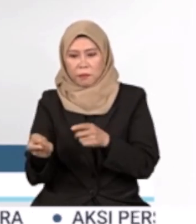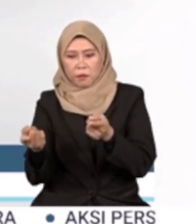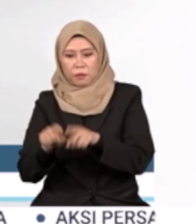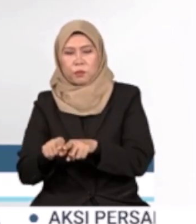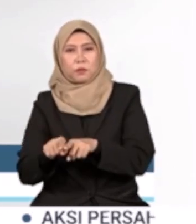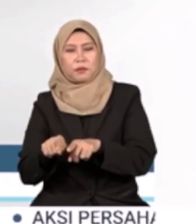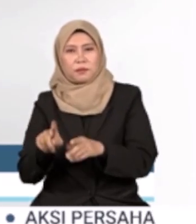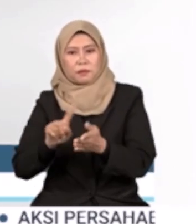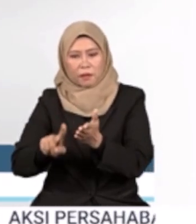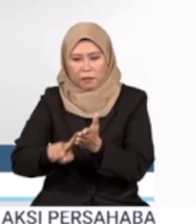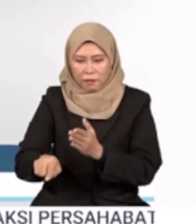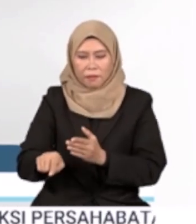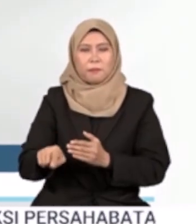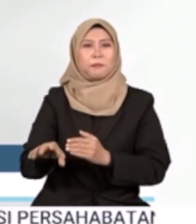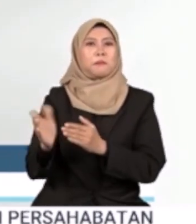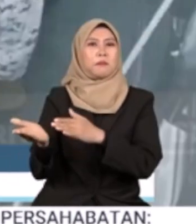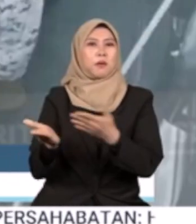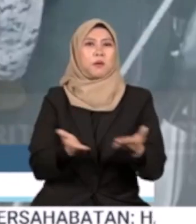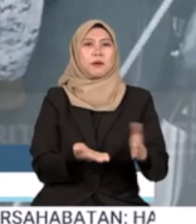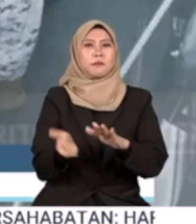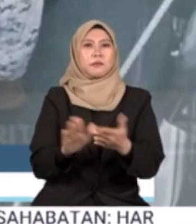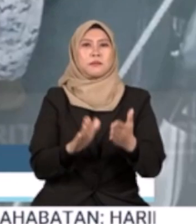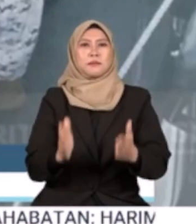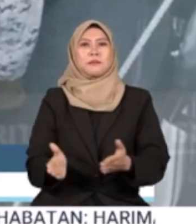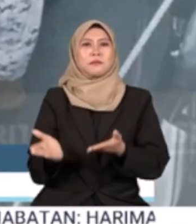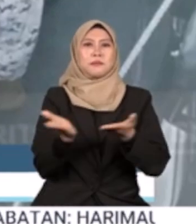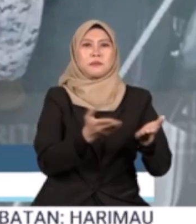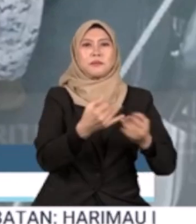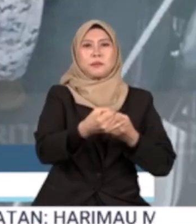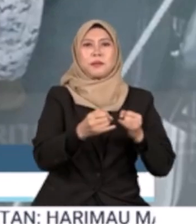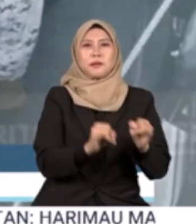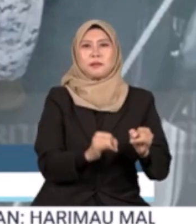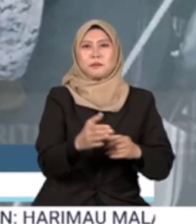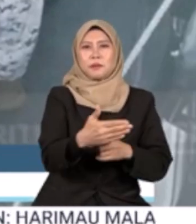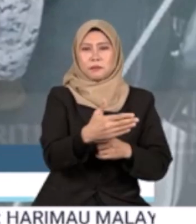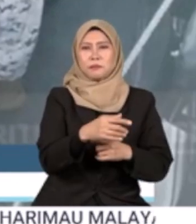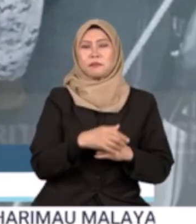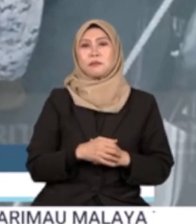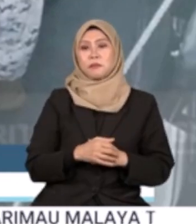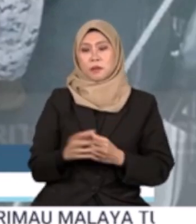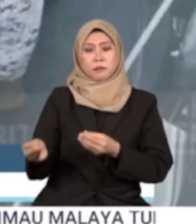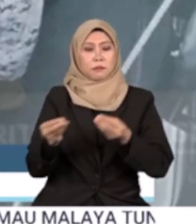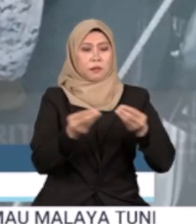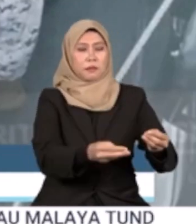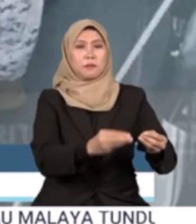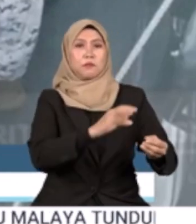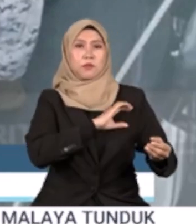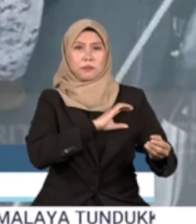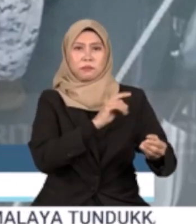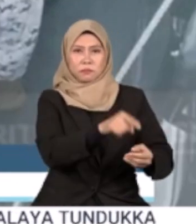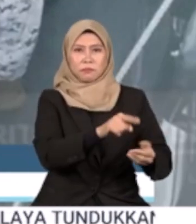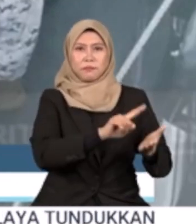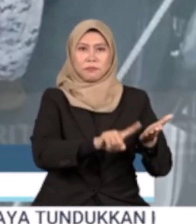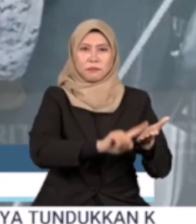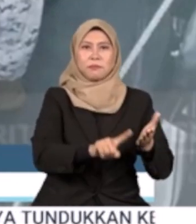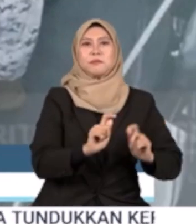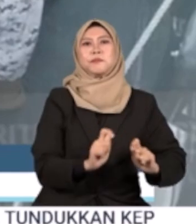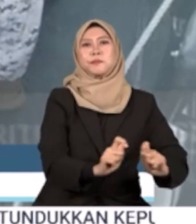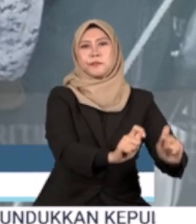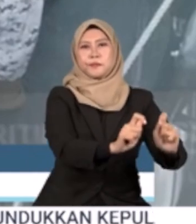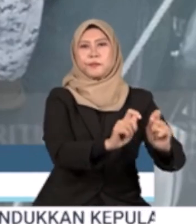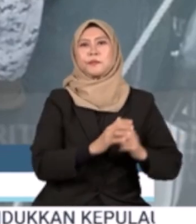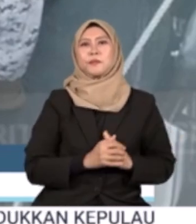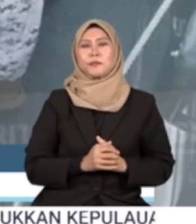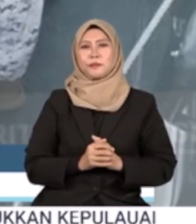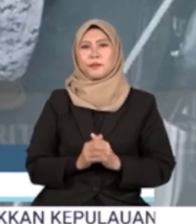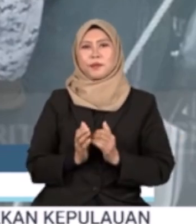kejadian bagi mengambil mayat untuk dibawa ke Je perikanan Kampung Aceh mic kemudian diserahkan kepada pihak polis untuk tindakan lanjut